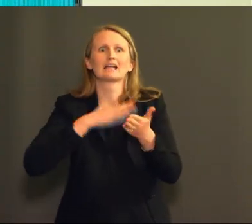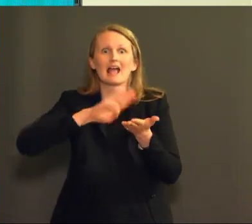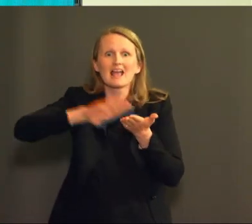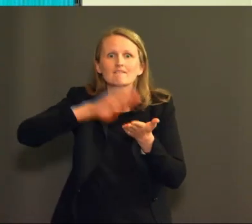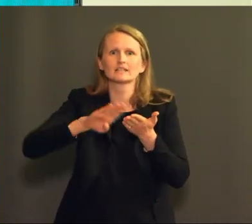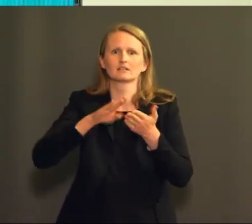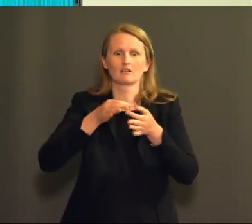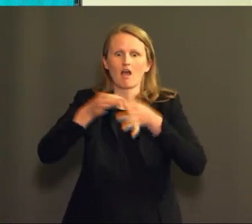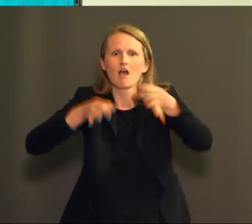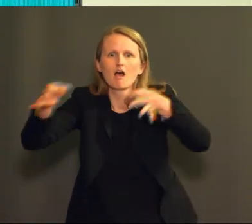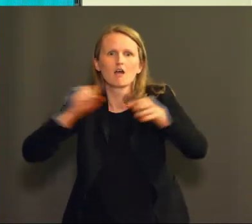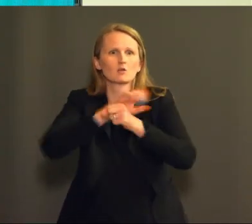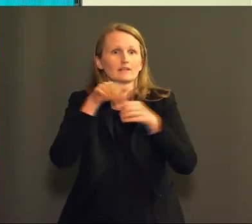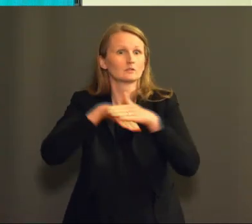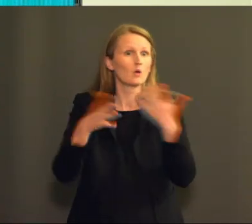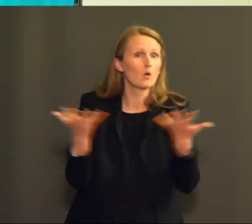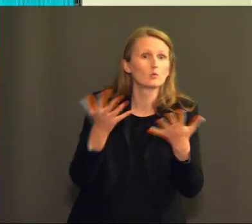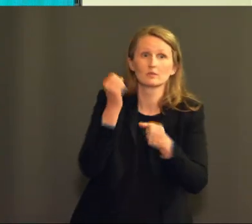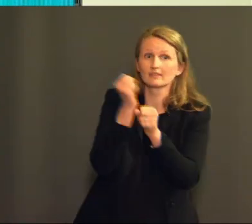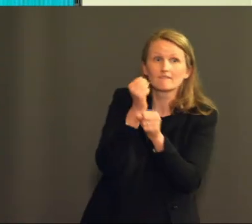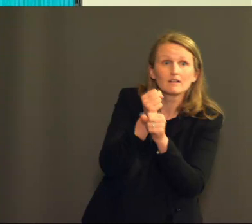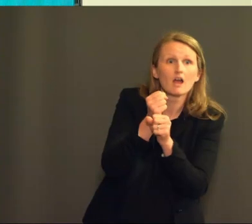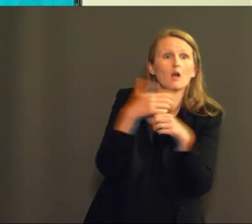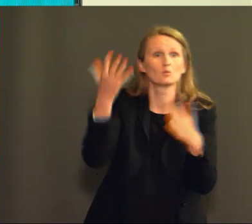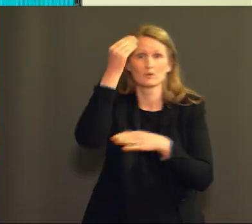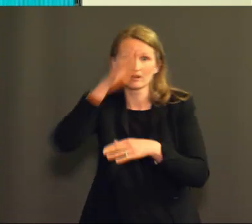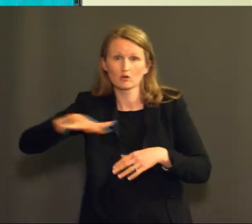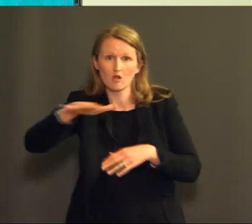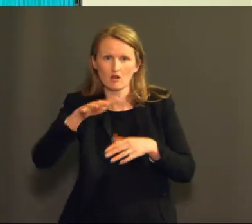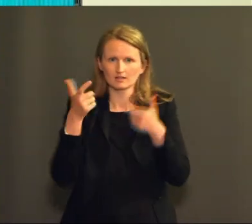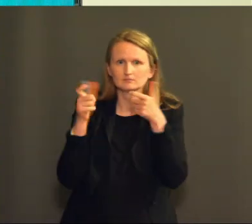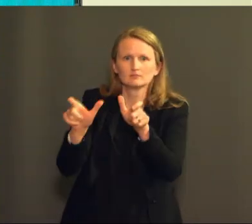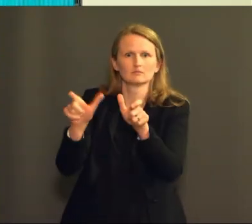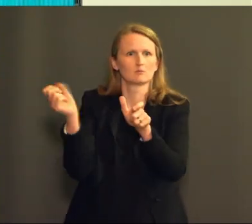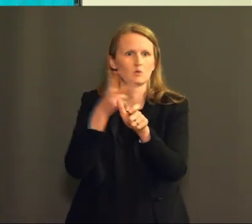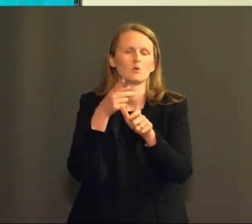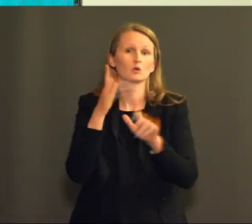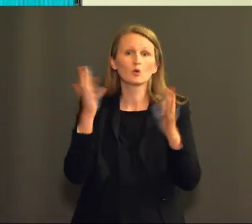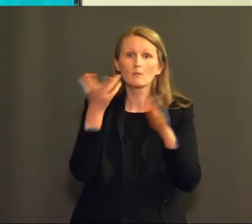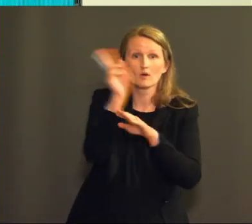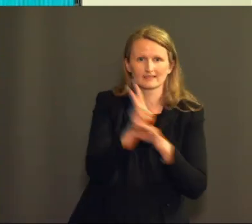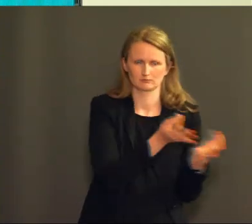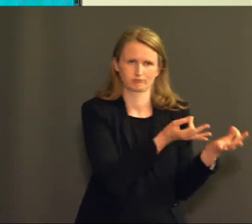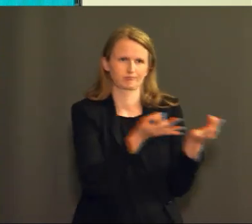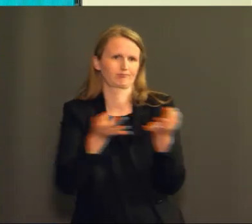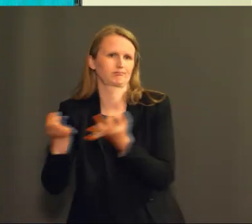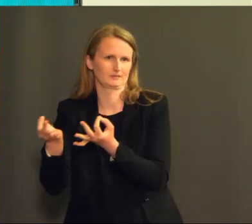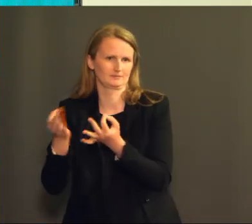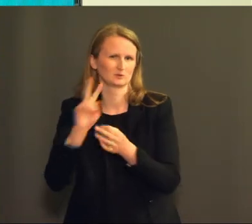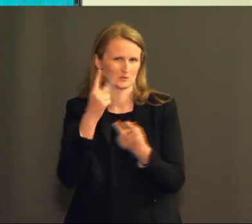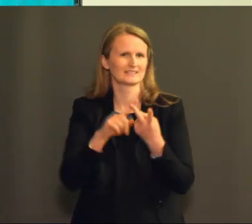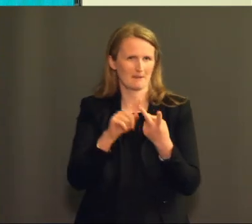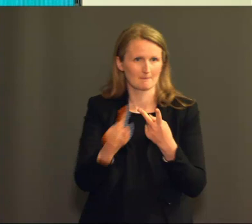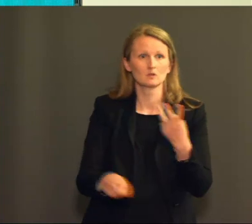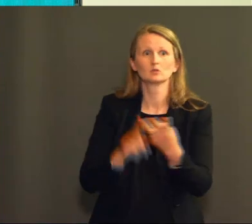scolaire. La troisième ligne, complémentaire aux deux premières lignes, c'est les autotests qui peuvent être achetés par